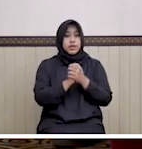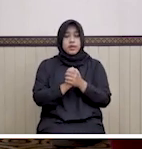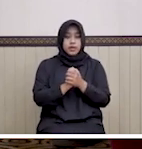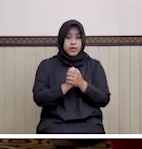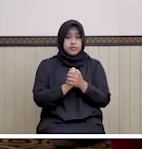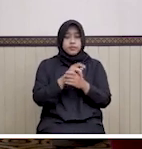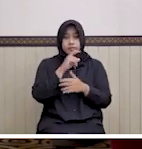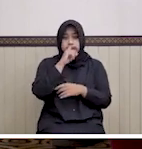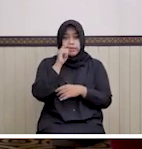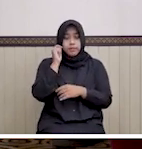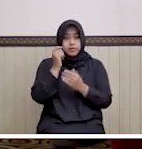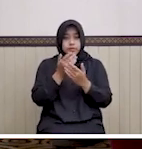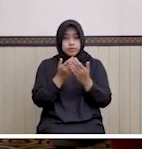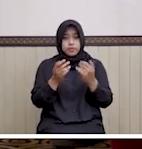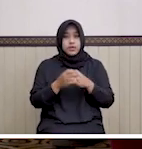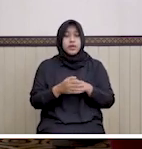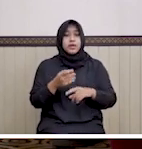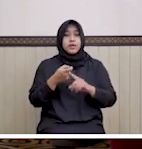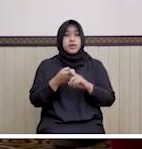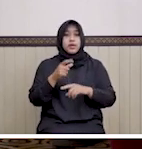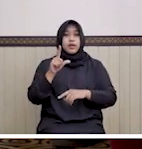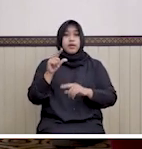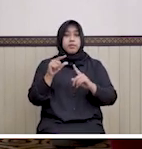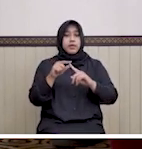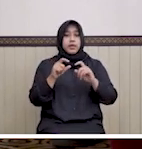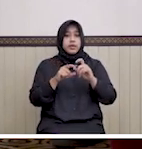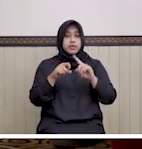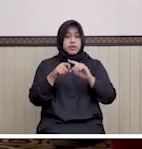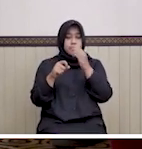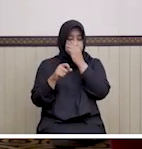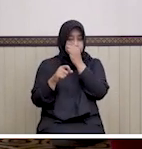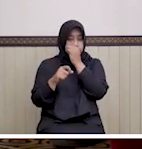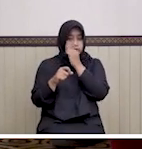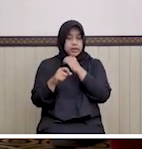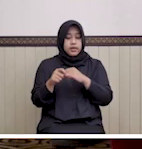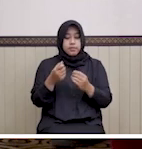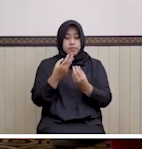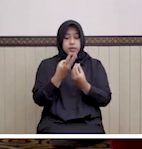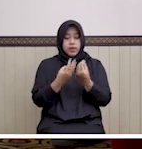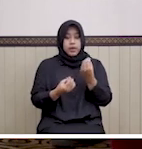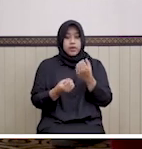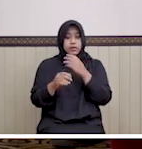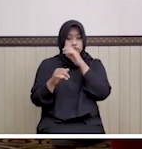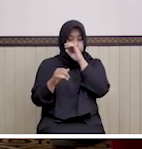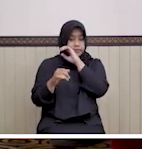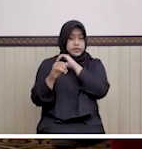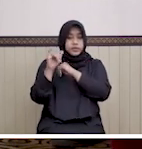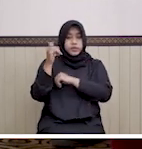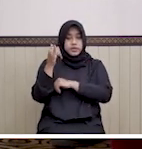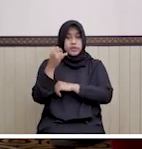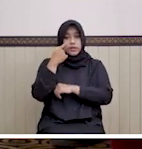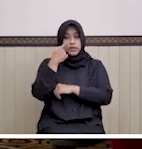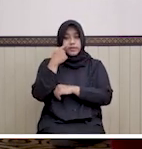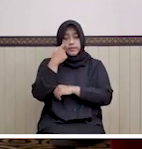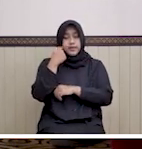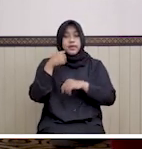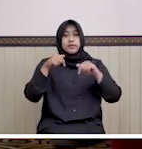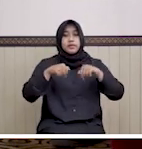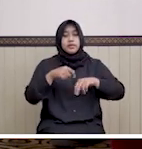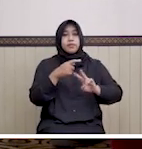semua kami dari lpsk perwakilan Yogyakarta Kebetulan kami disini